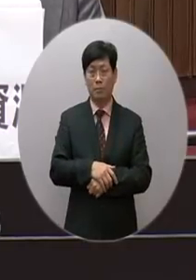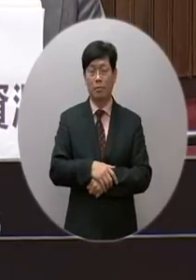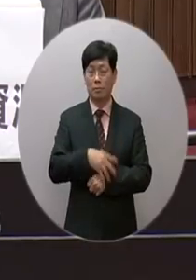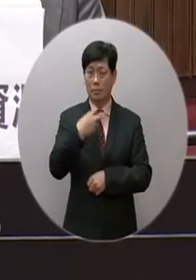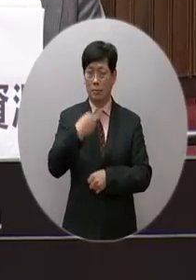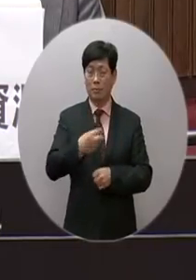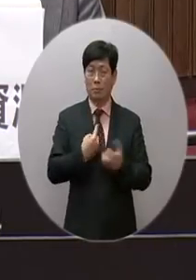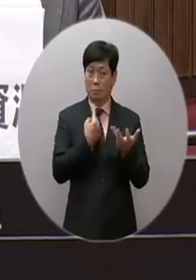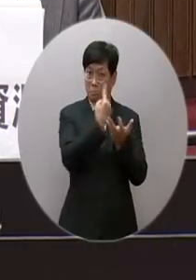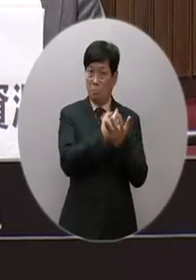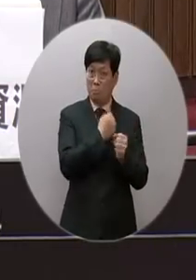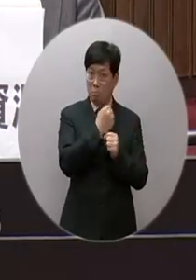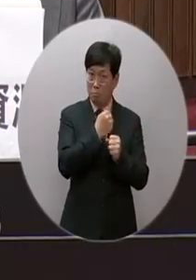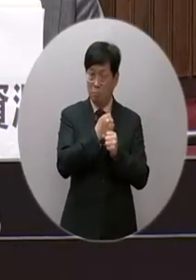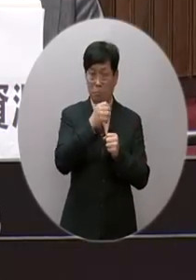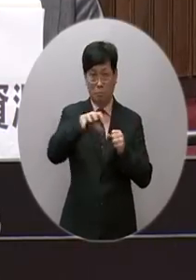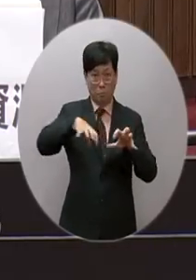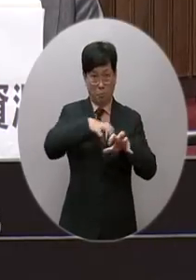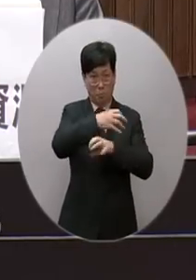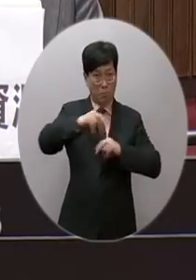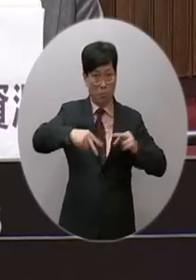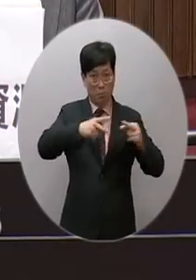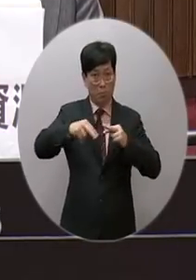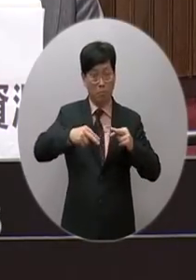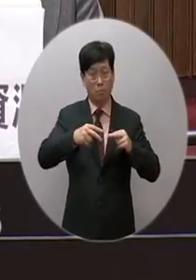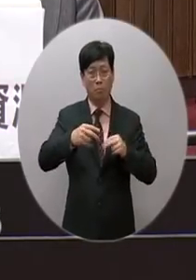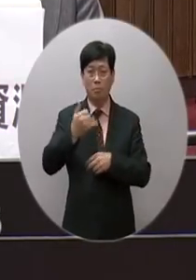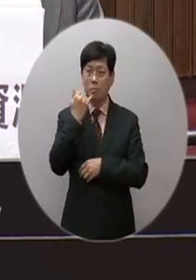在投入职场的这个友善环境的部分